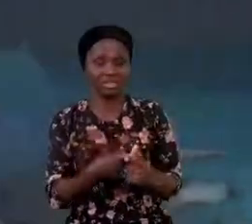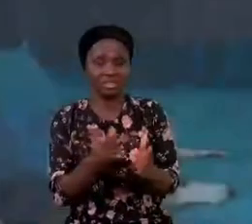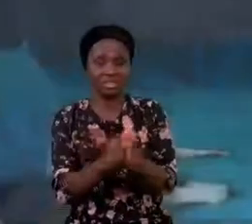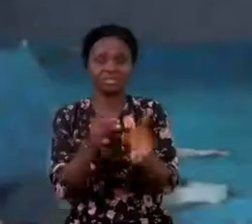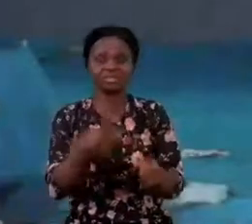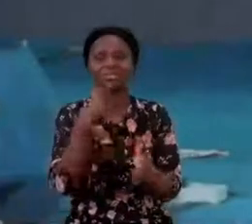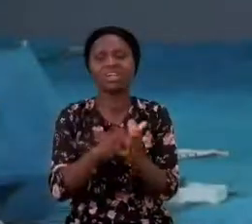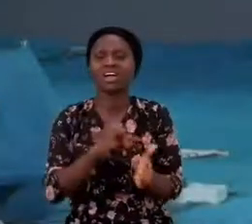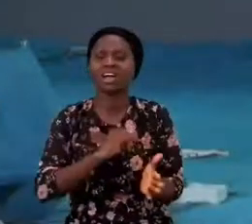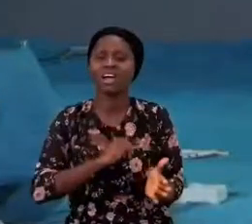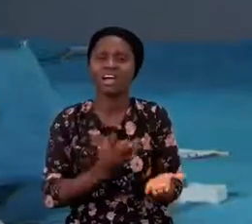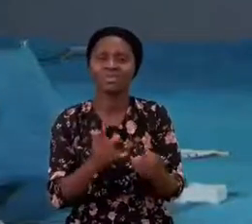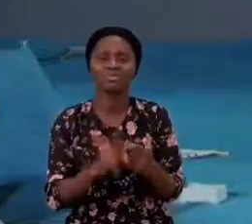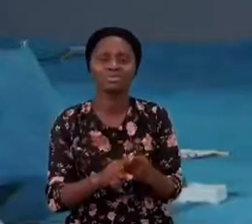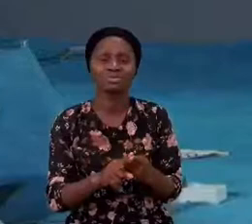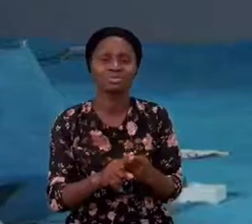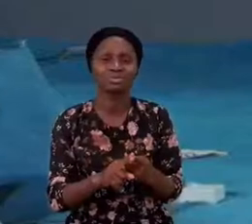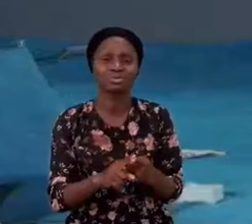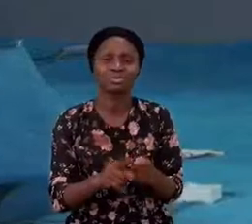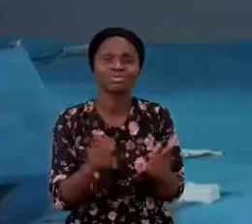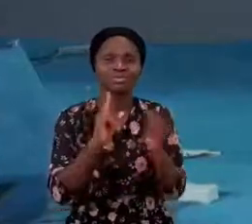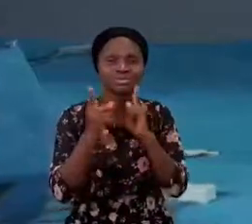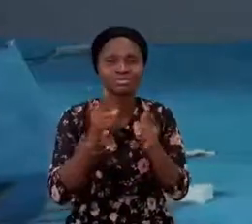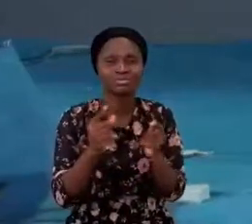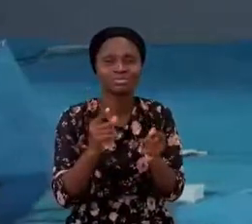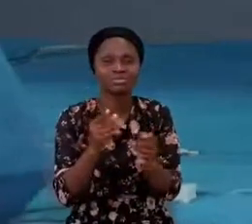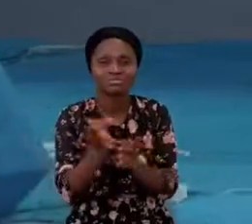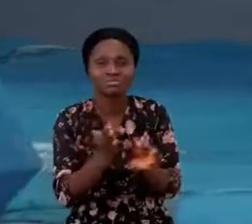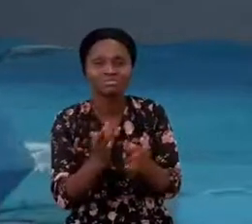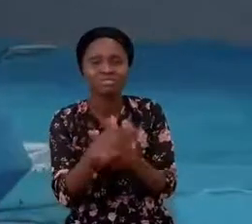pas du genre attrayant, on va le renvoyer.